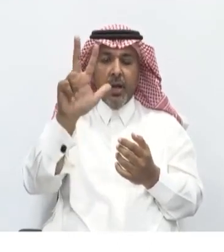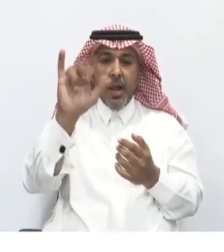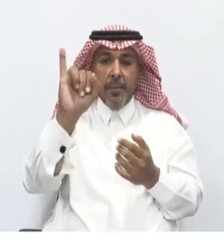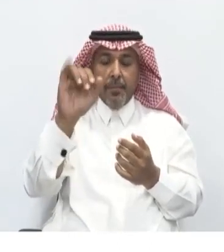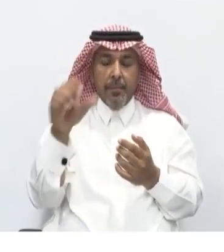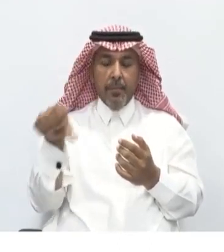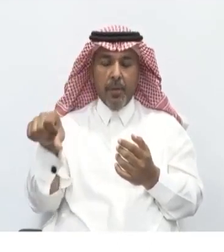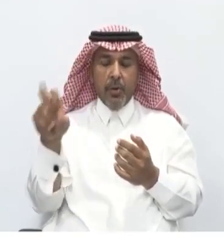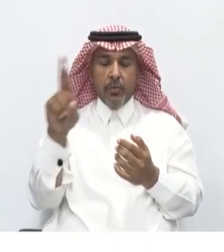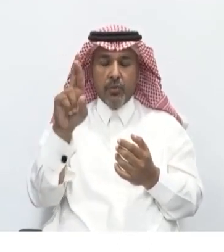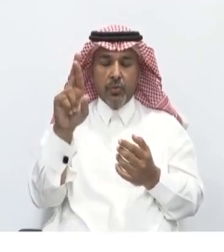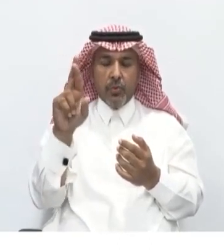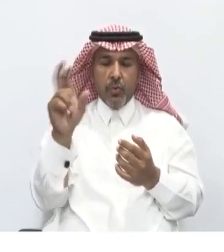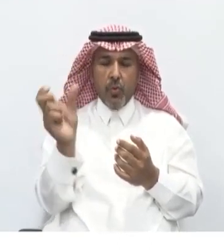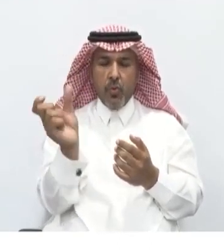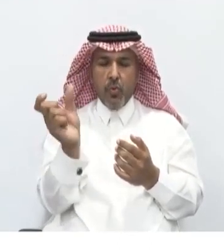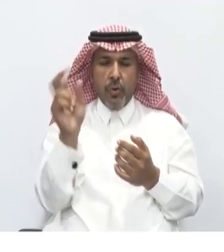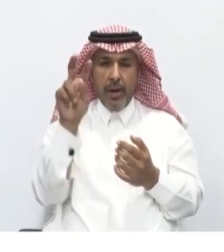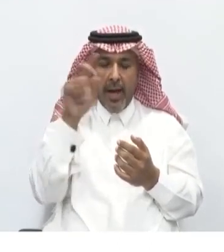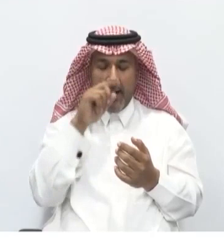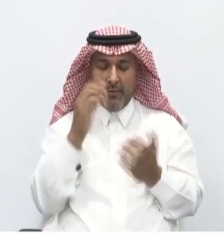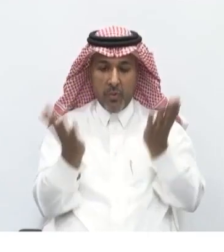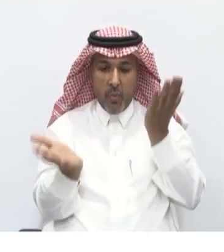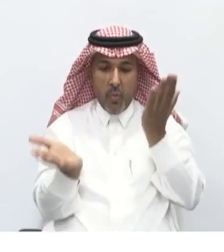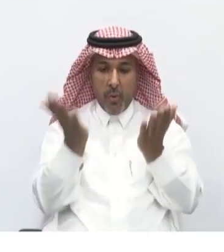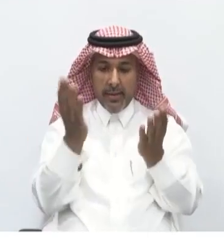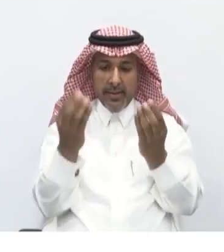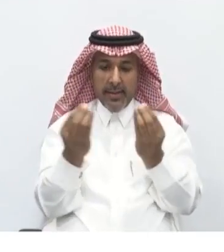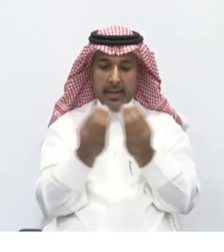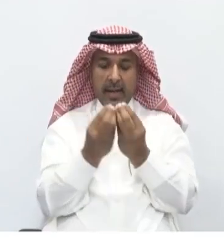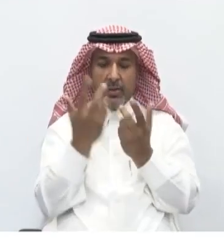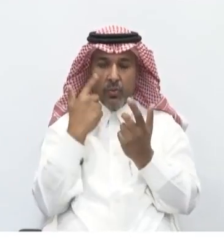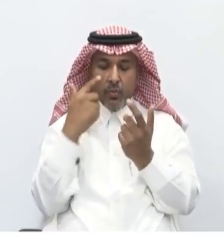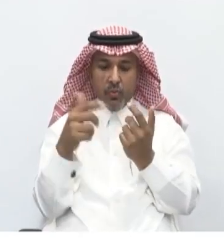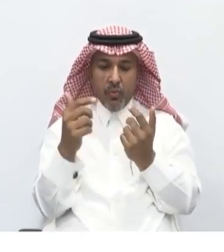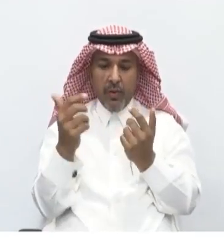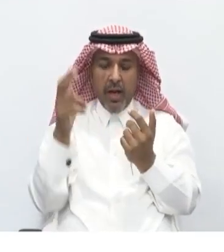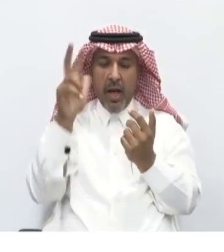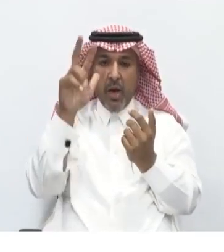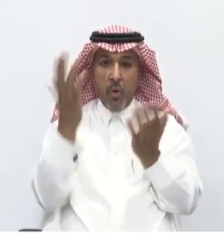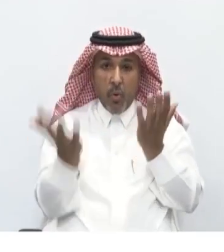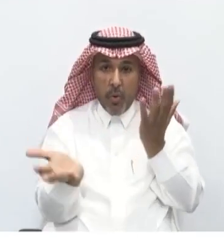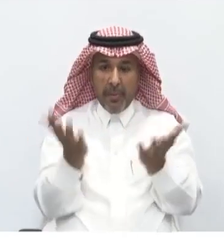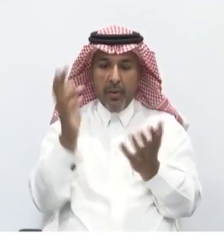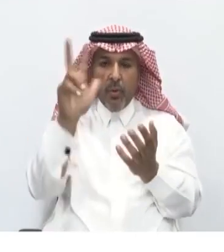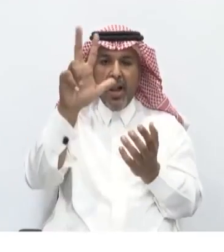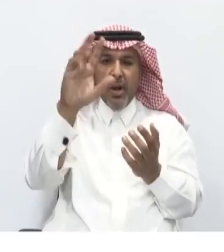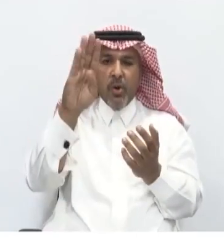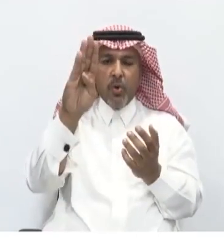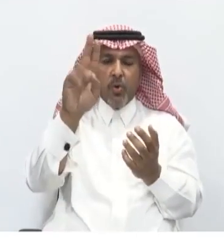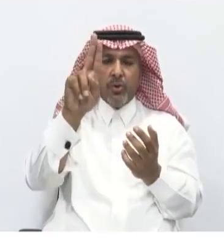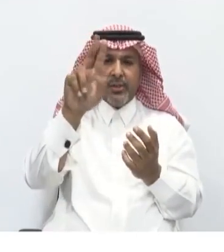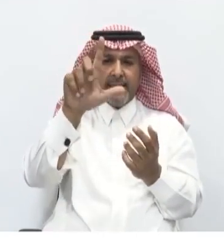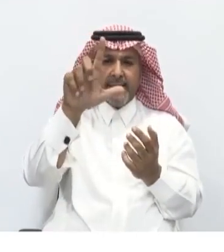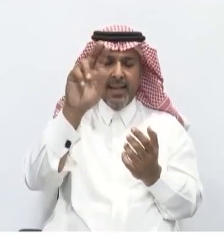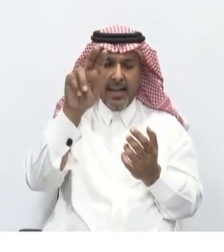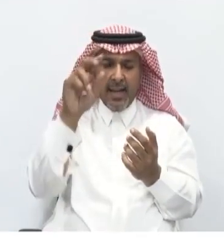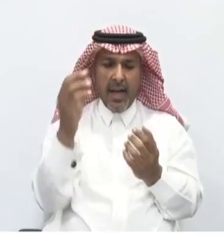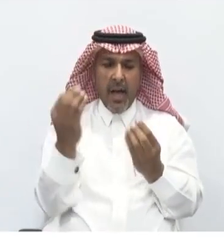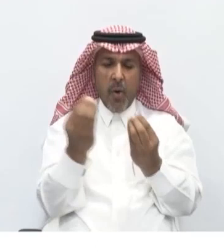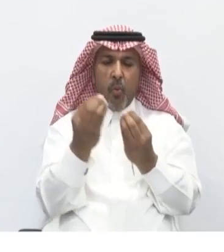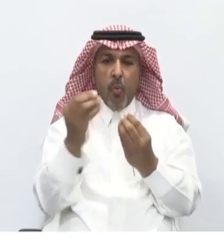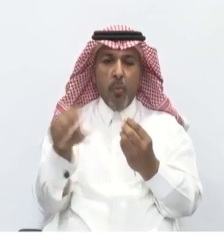سبق ان تطرقنا اليها في السنه الاولى من الثانويه يقصد في الجسيمات ذرات او جزيئات او وحده صيغه